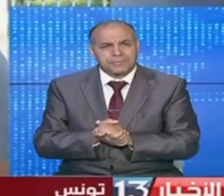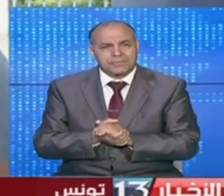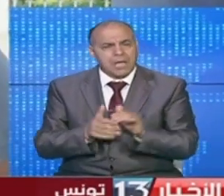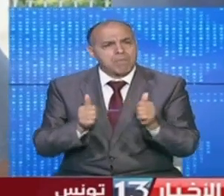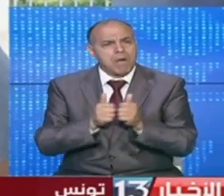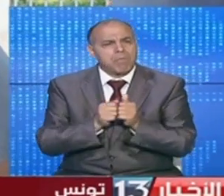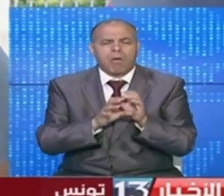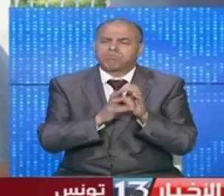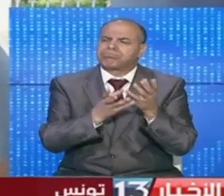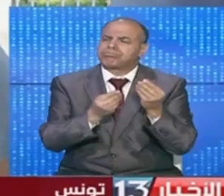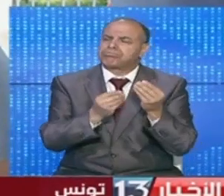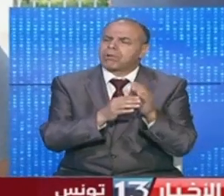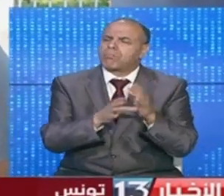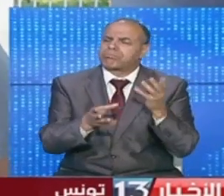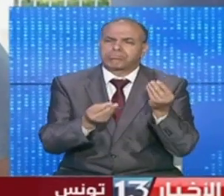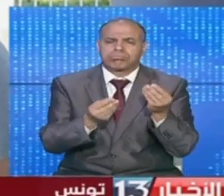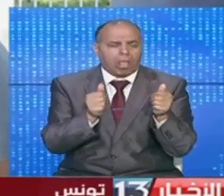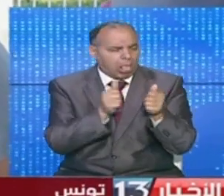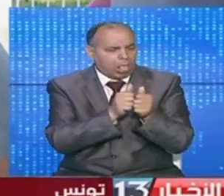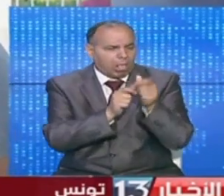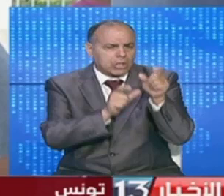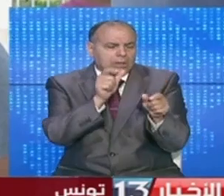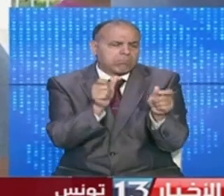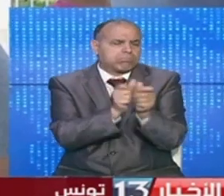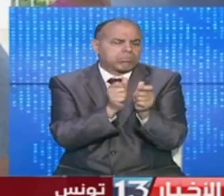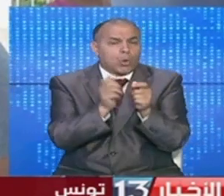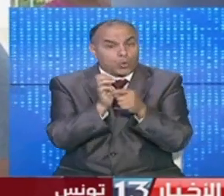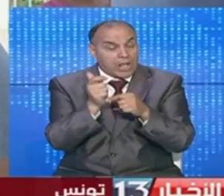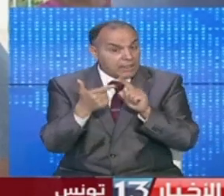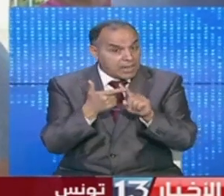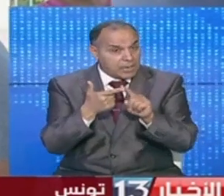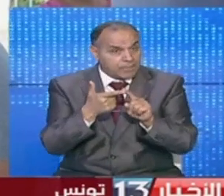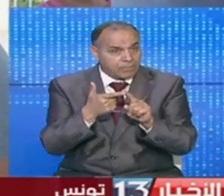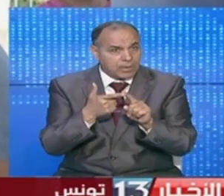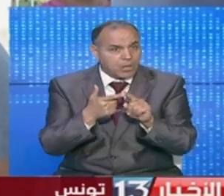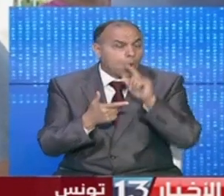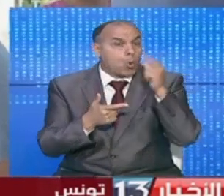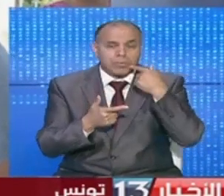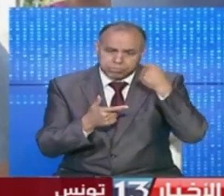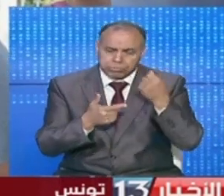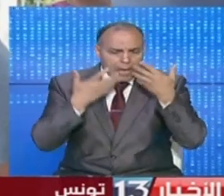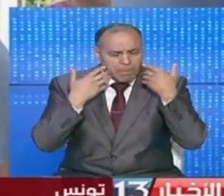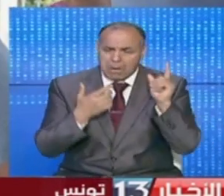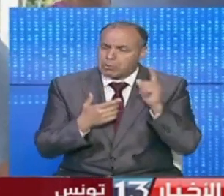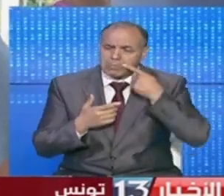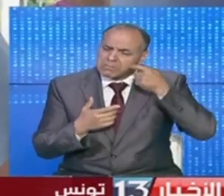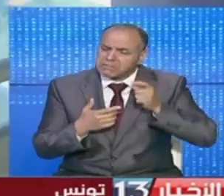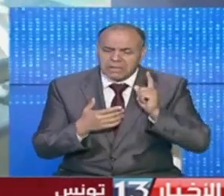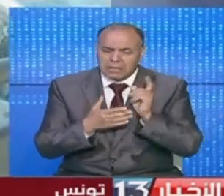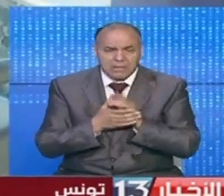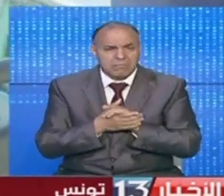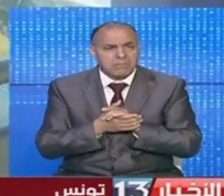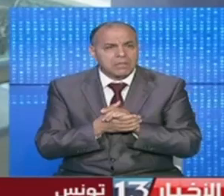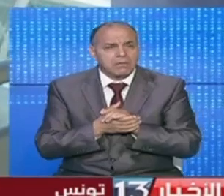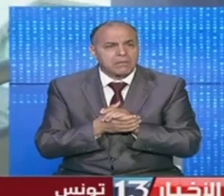معبي بكيفية غريبة وعجيب، الناس لازقة في بعض. هذه النقطة الأولى. النقطة الثانية، مش الكل ملتزمين باش يلبس كمامة.